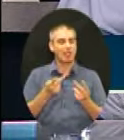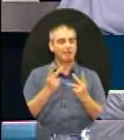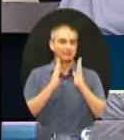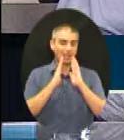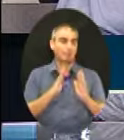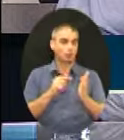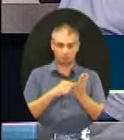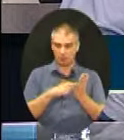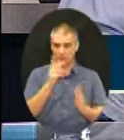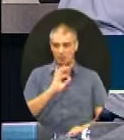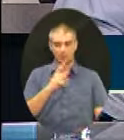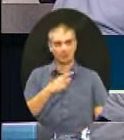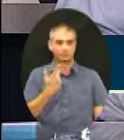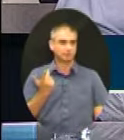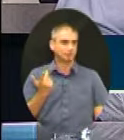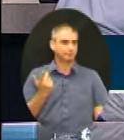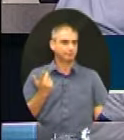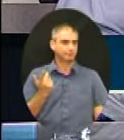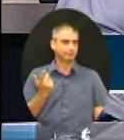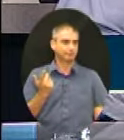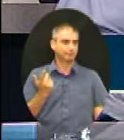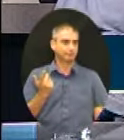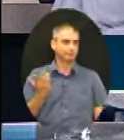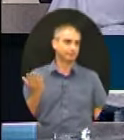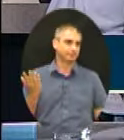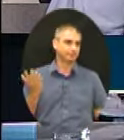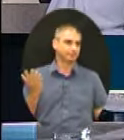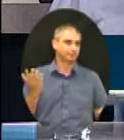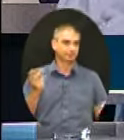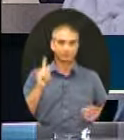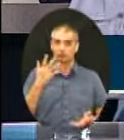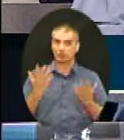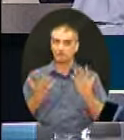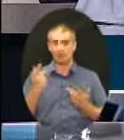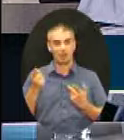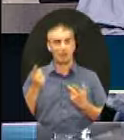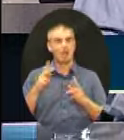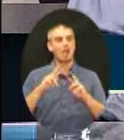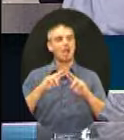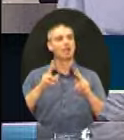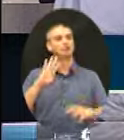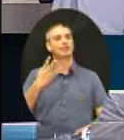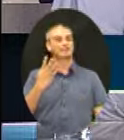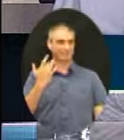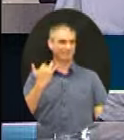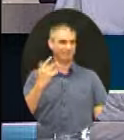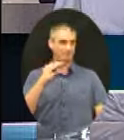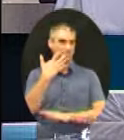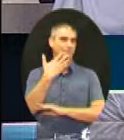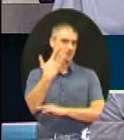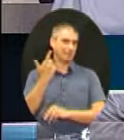אמון כי אתה בכל זאת איך קוראים לזה הרשות הרביעית אתה הראשות הרביעית